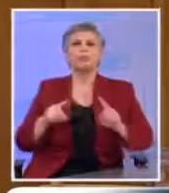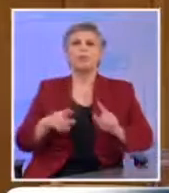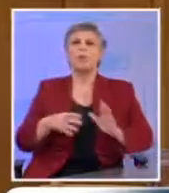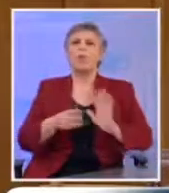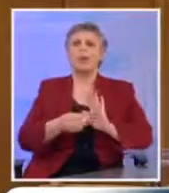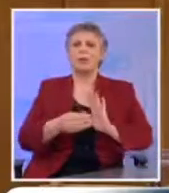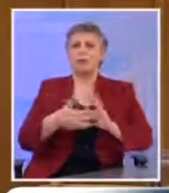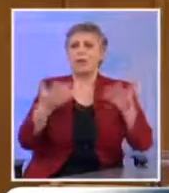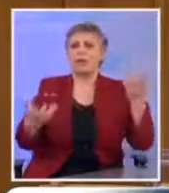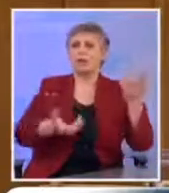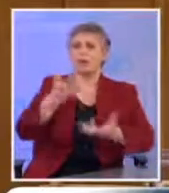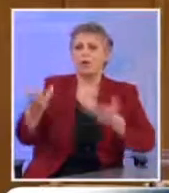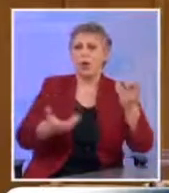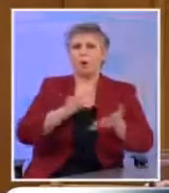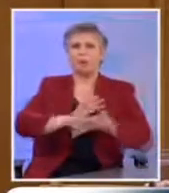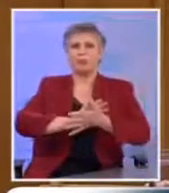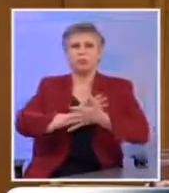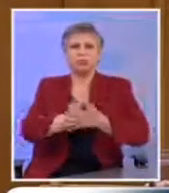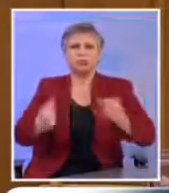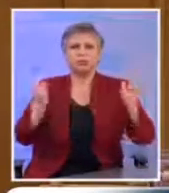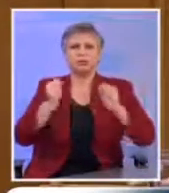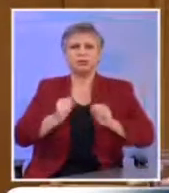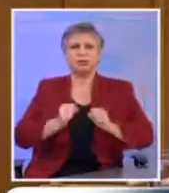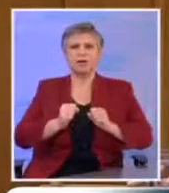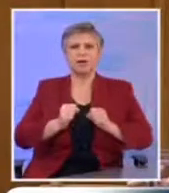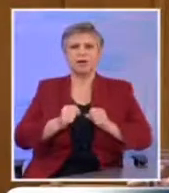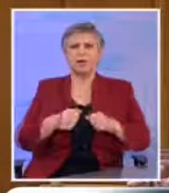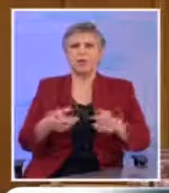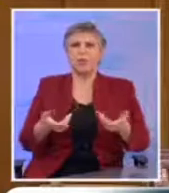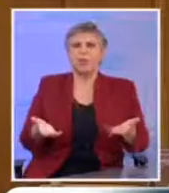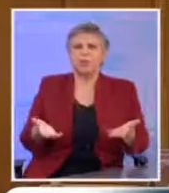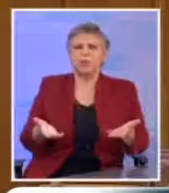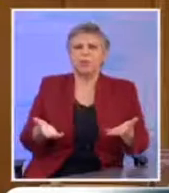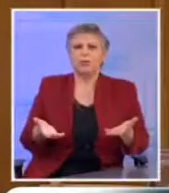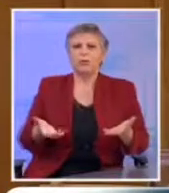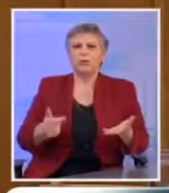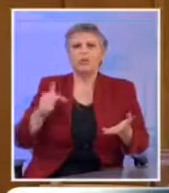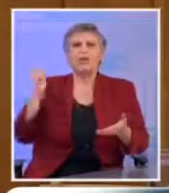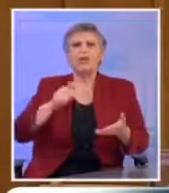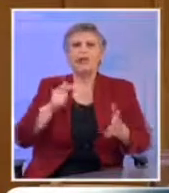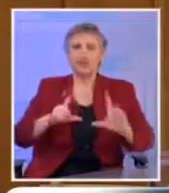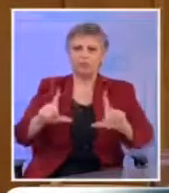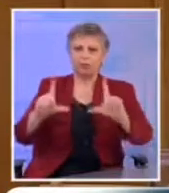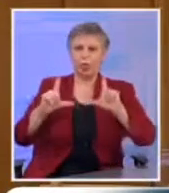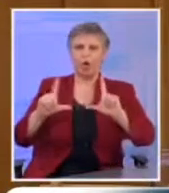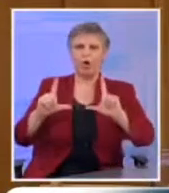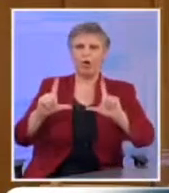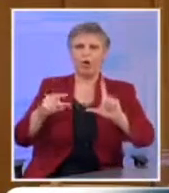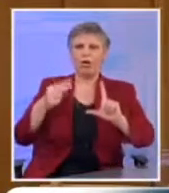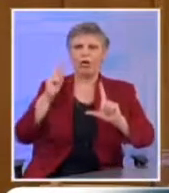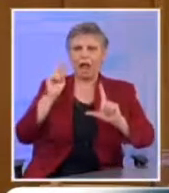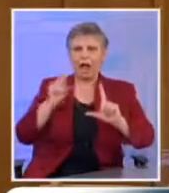χανόμαστε? Είναι μια εκστρατεία τρόμου, θλιβερή και εξοργιστική.